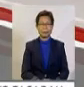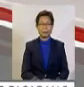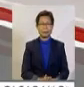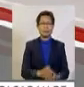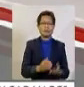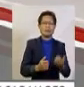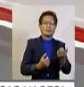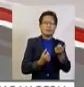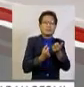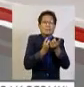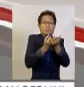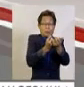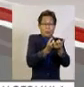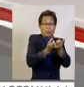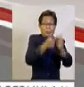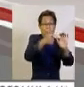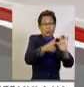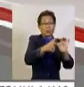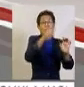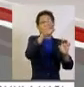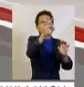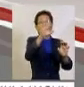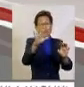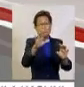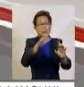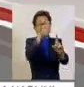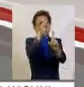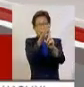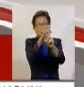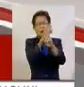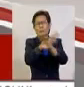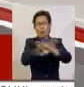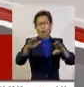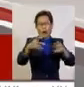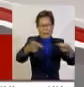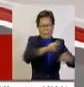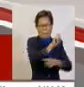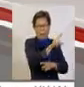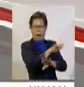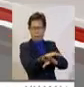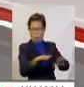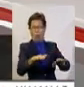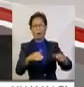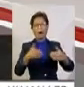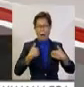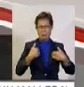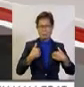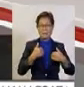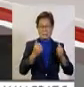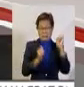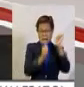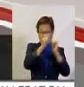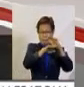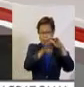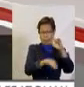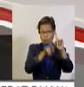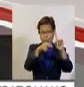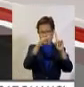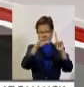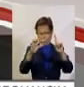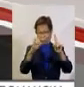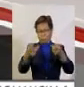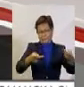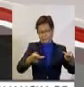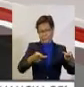Subsidi petrol RON 95 bersasar bukannya kepada kereta mewah meski mempunyai kapasiti enjin di bawah